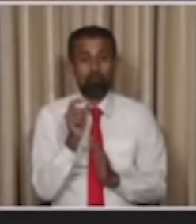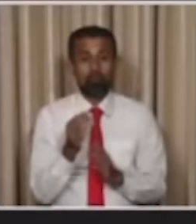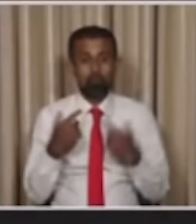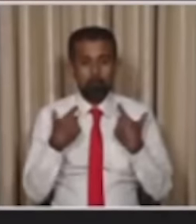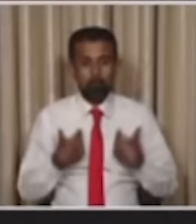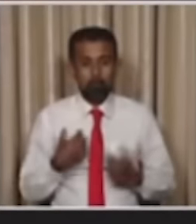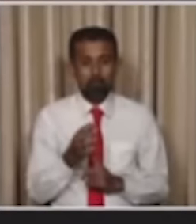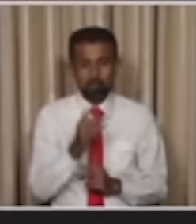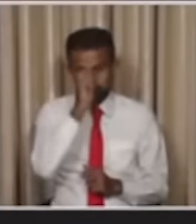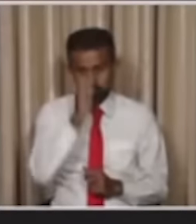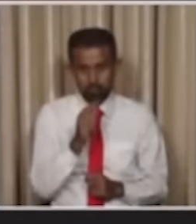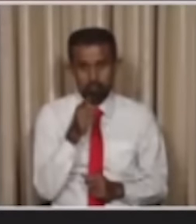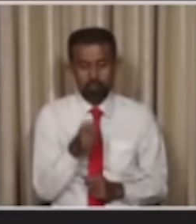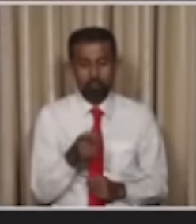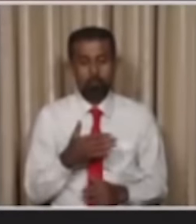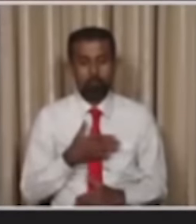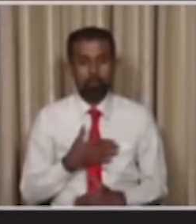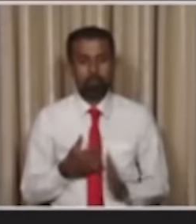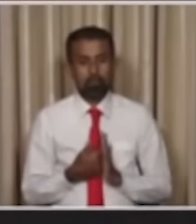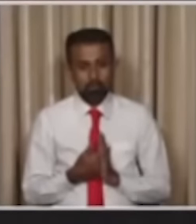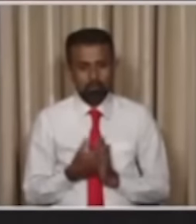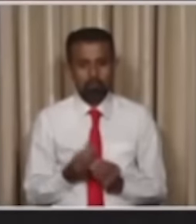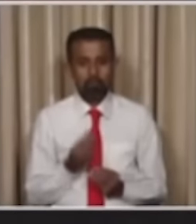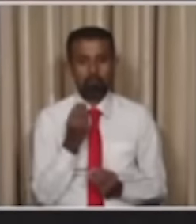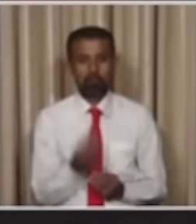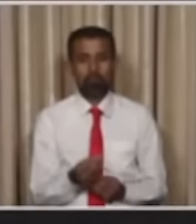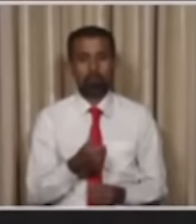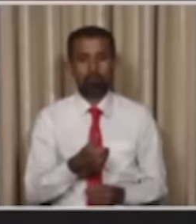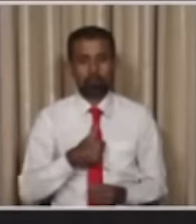ජනාධිපතිතුමන්ට මම මගේ ගෞරවය ප්‍රකාශ කරන්න කැමැති.